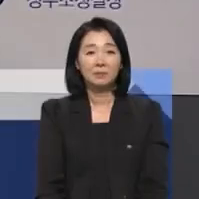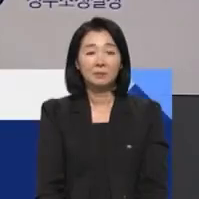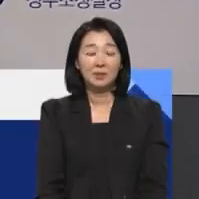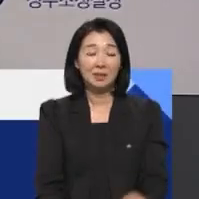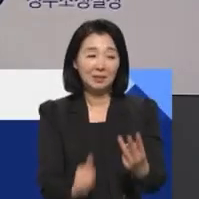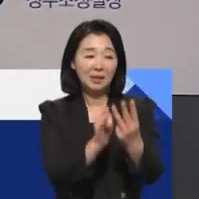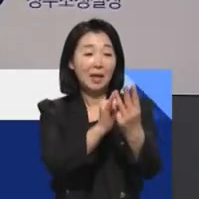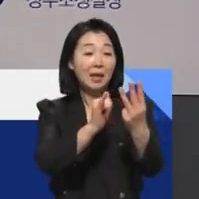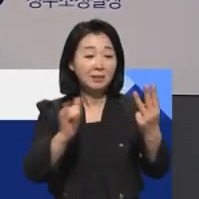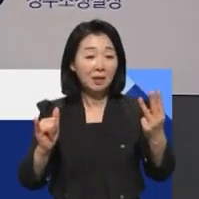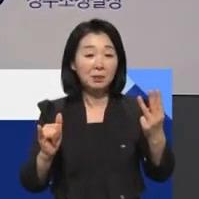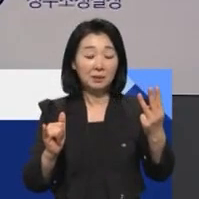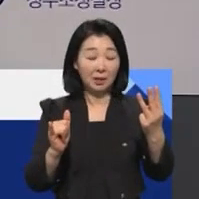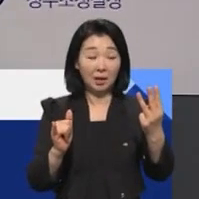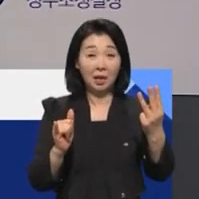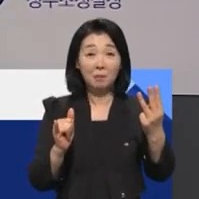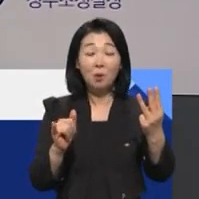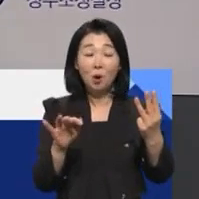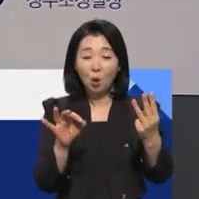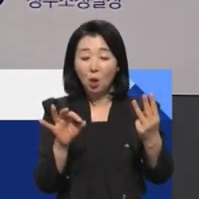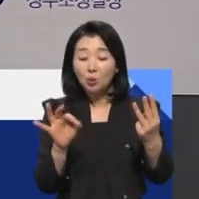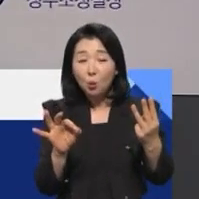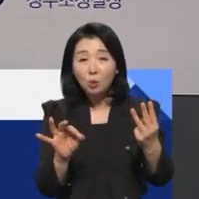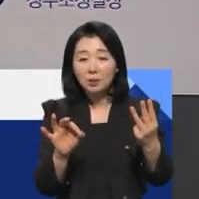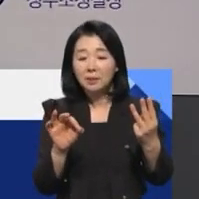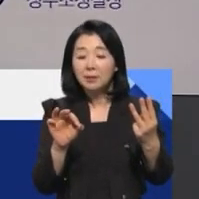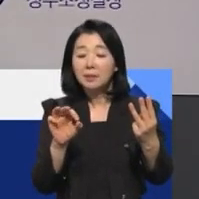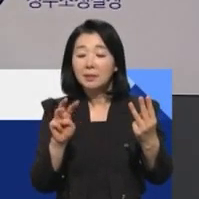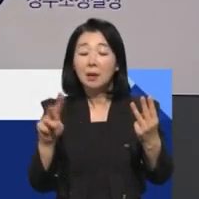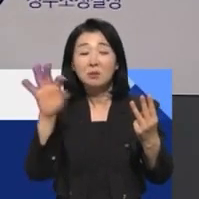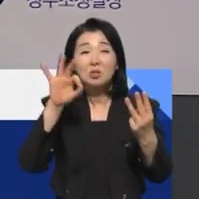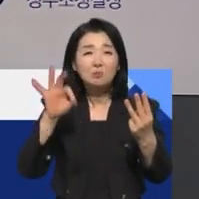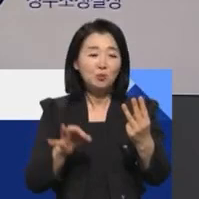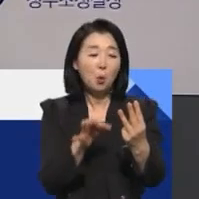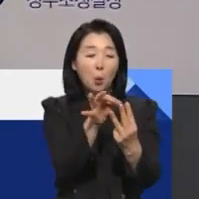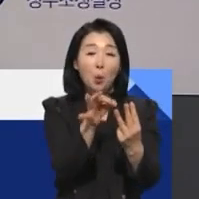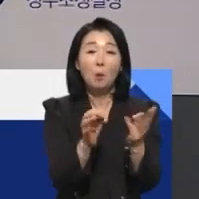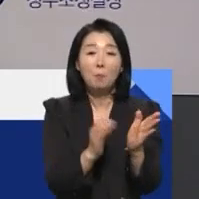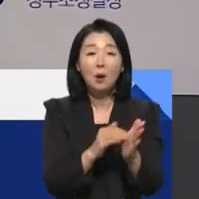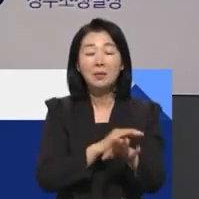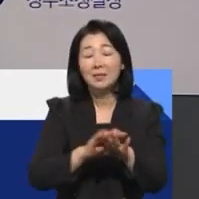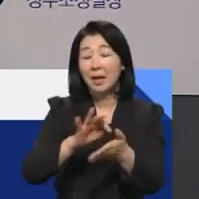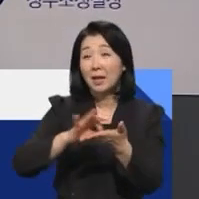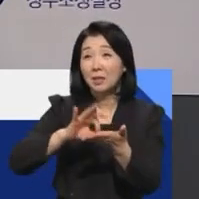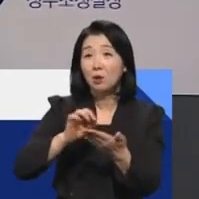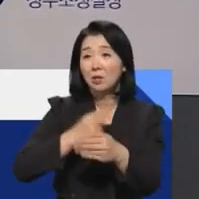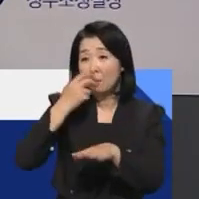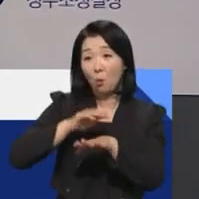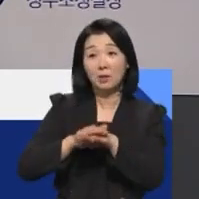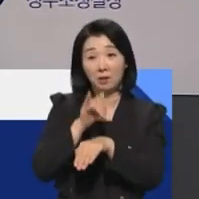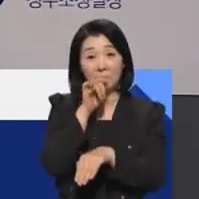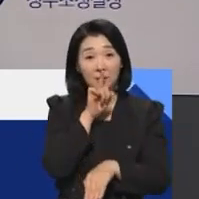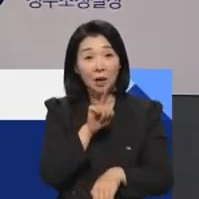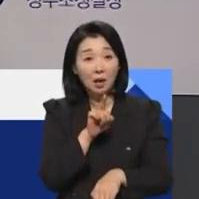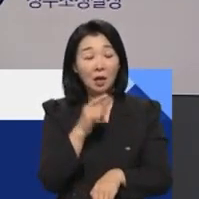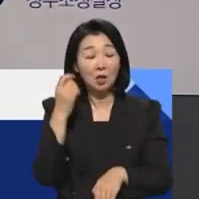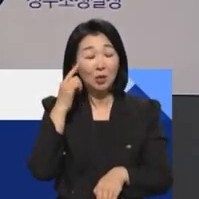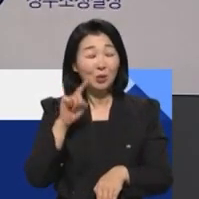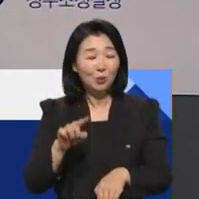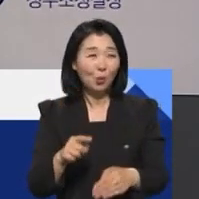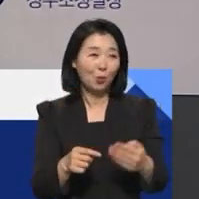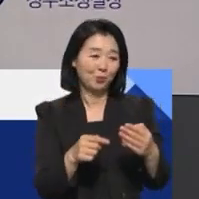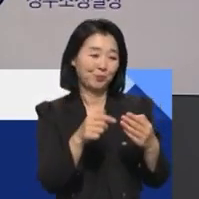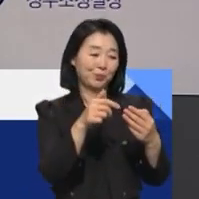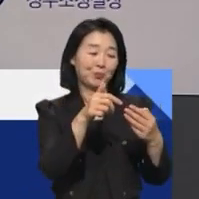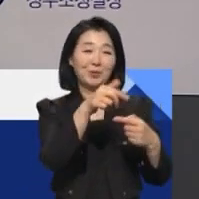3인방에게 이 지분 30% 알리면서 필요할 때 잘 써라, 잘 보관하고 있겠다 이렇게 말했다고 합니다. 그리고 여기에 정